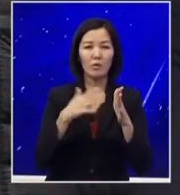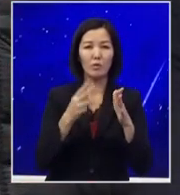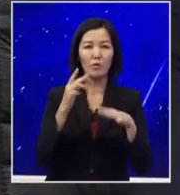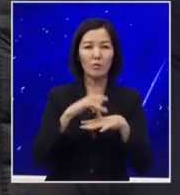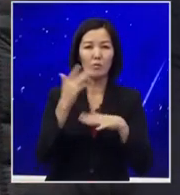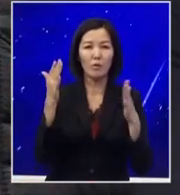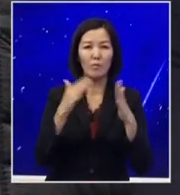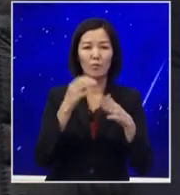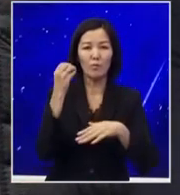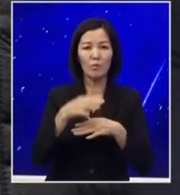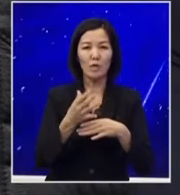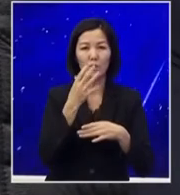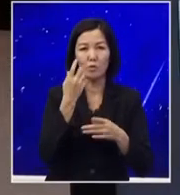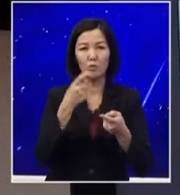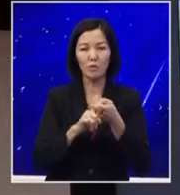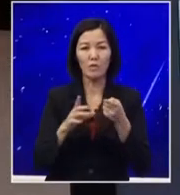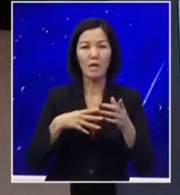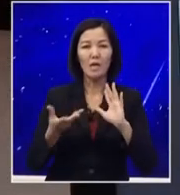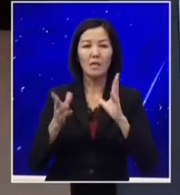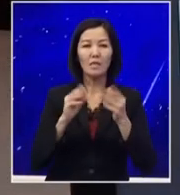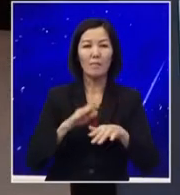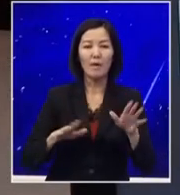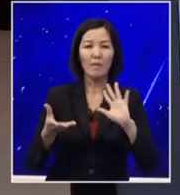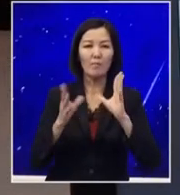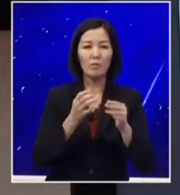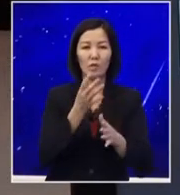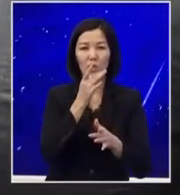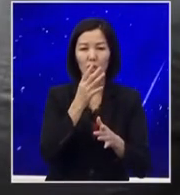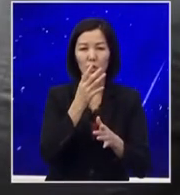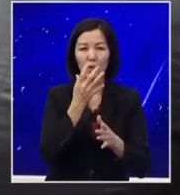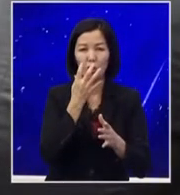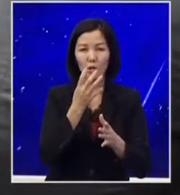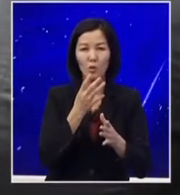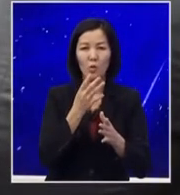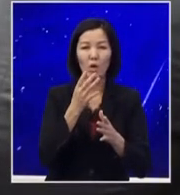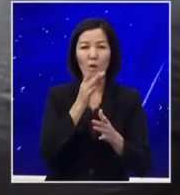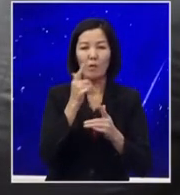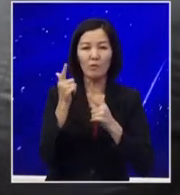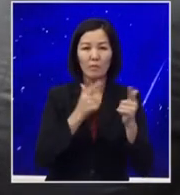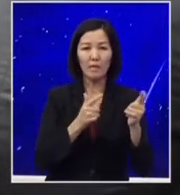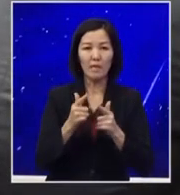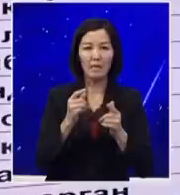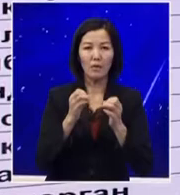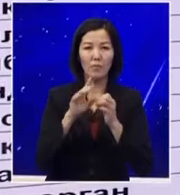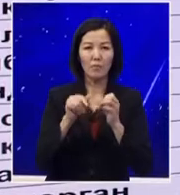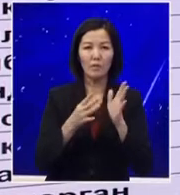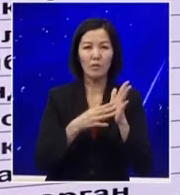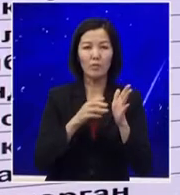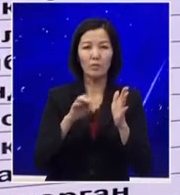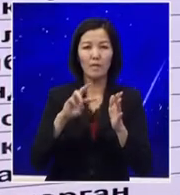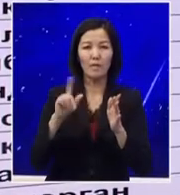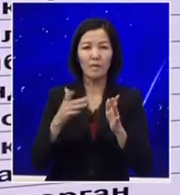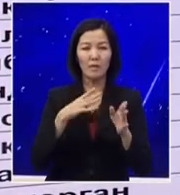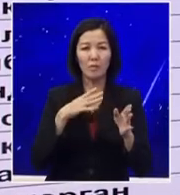үй орталықтандырылған жылу жүйесіне қосылған. Жалпы аймақ бойынша жылыту маусымына дайындыққа 15,9 миллиард